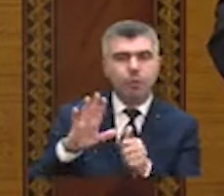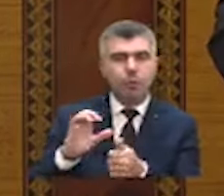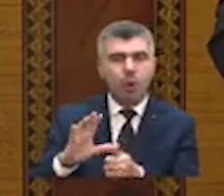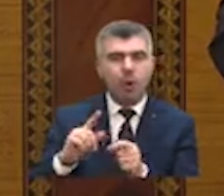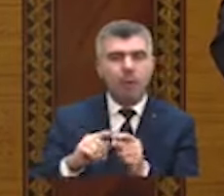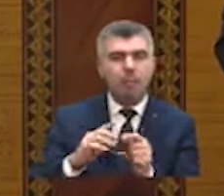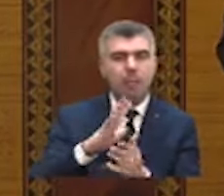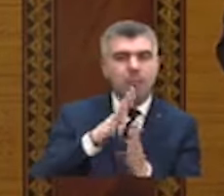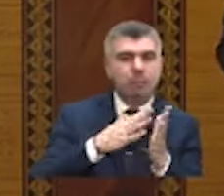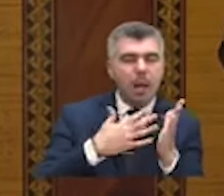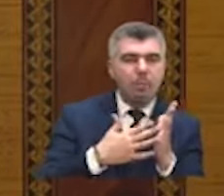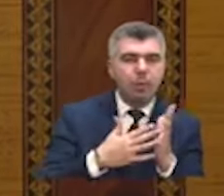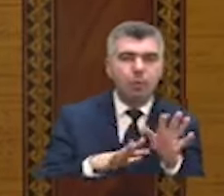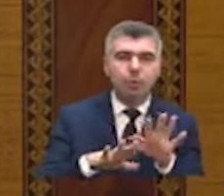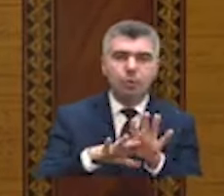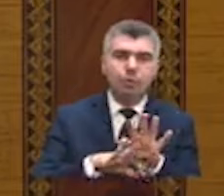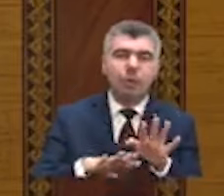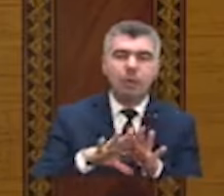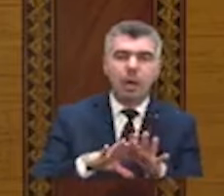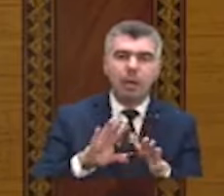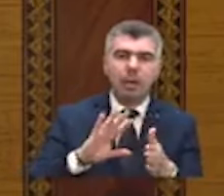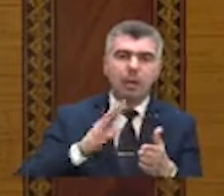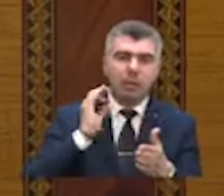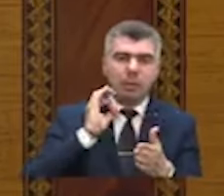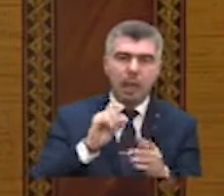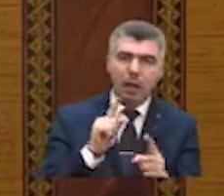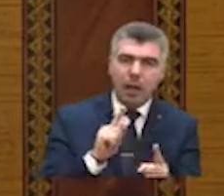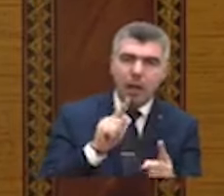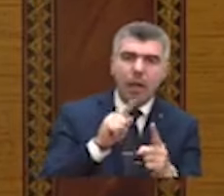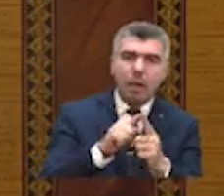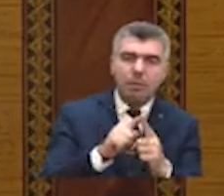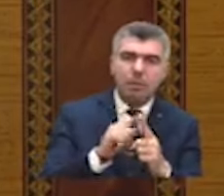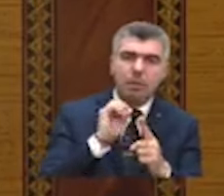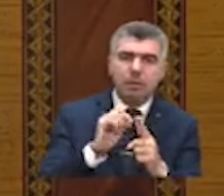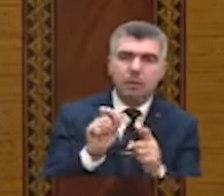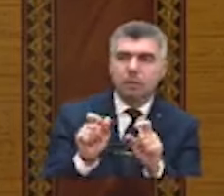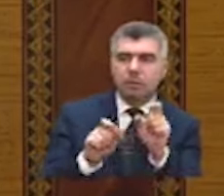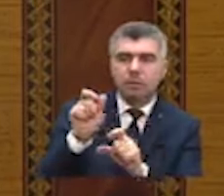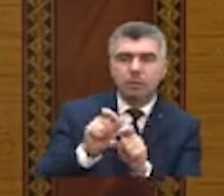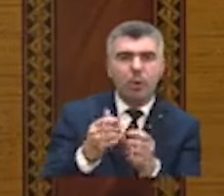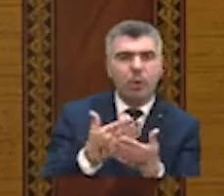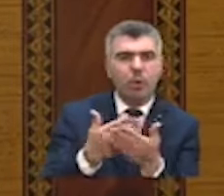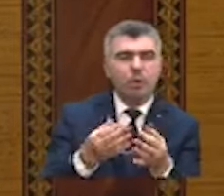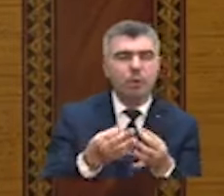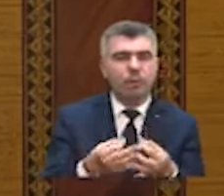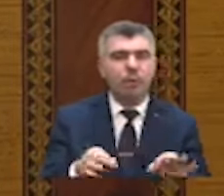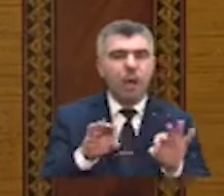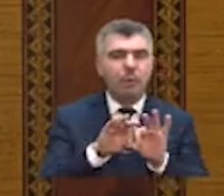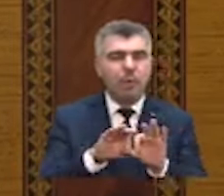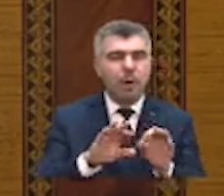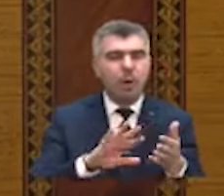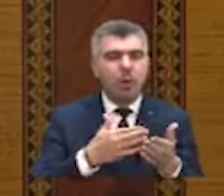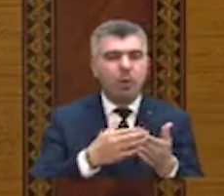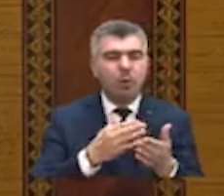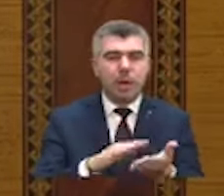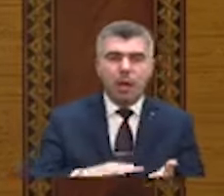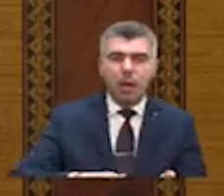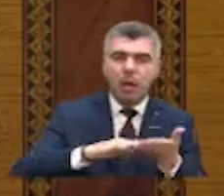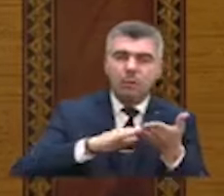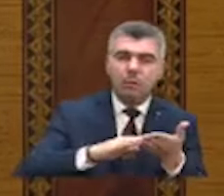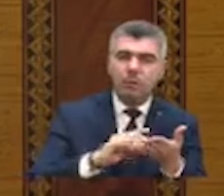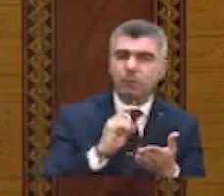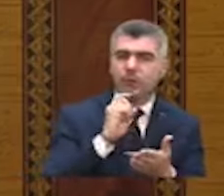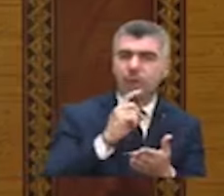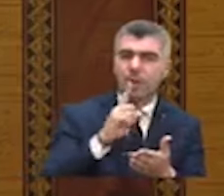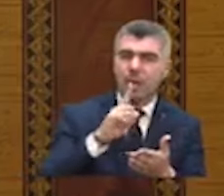الاجتماعيه الكبرى اللي مست الكبير والصغير اللي مست الملايين دي ديال العائلات وديال الاسور اللي حسنات الدخل